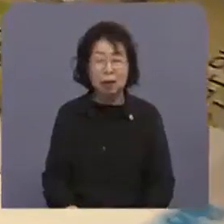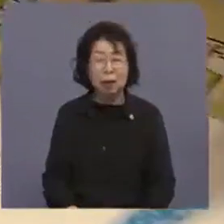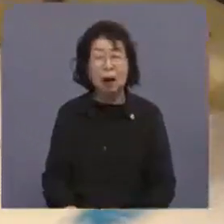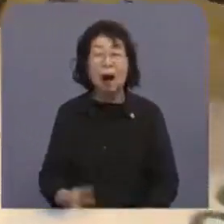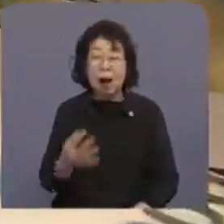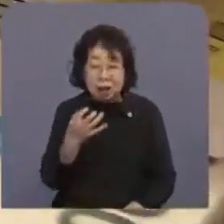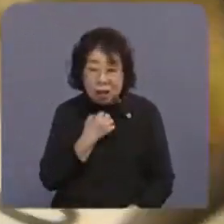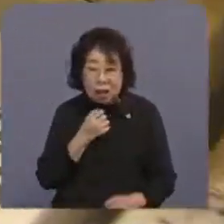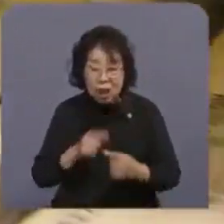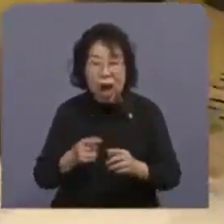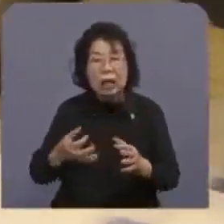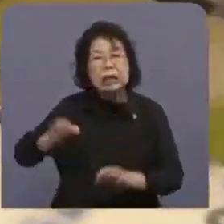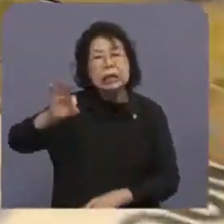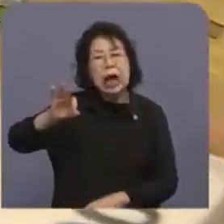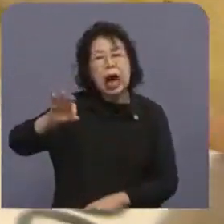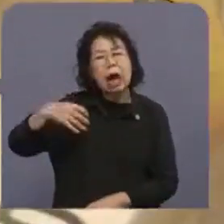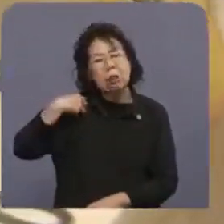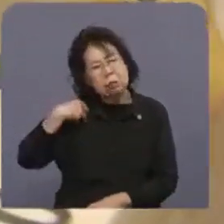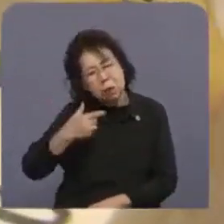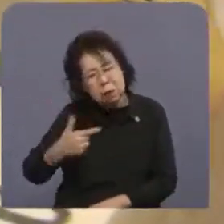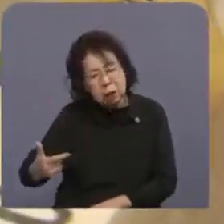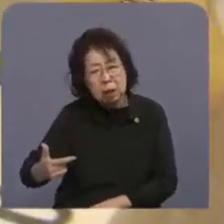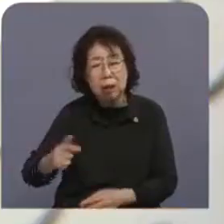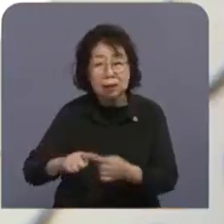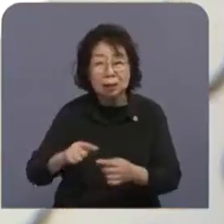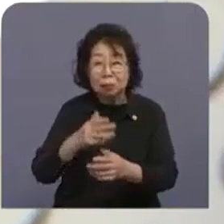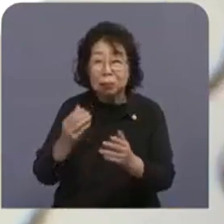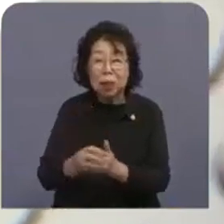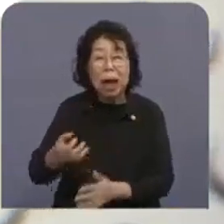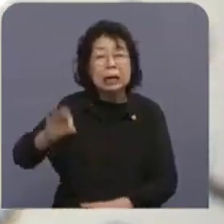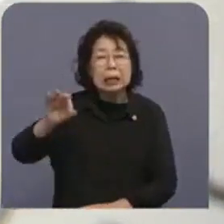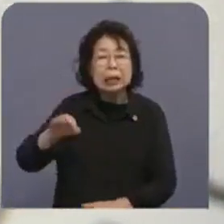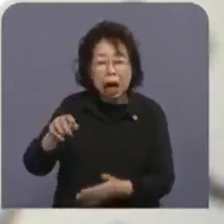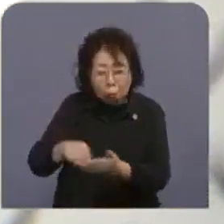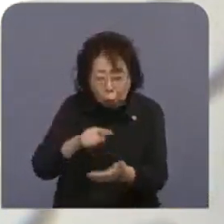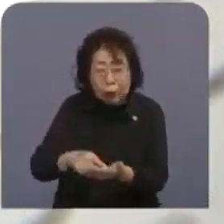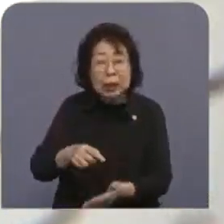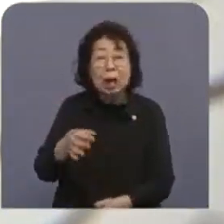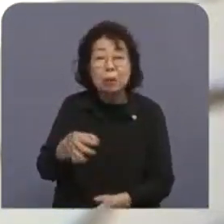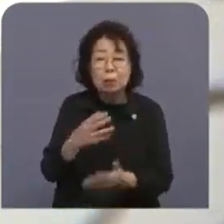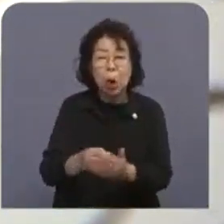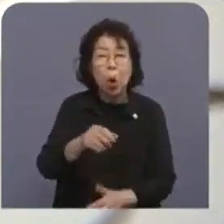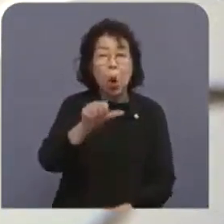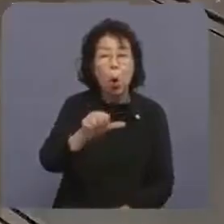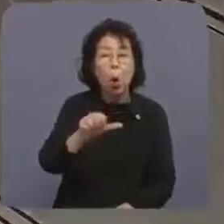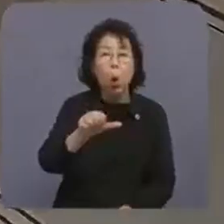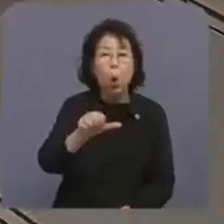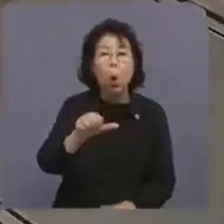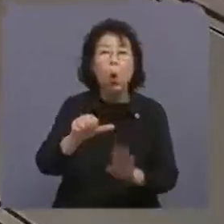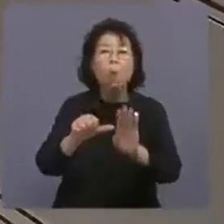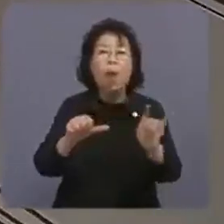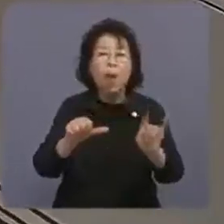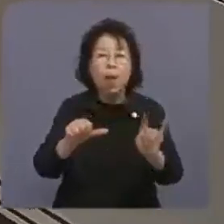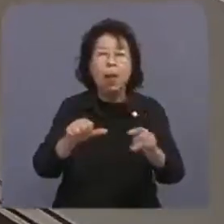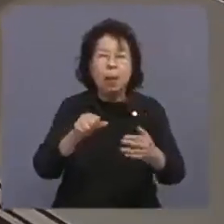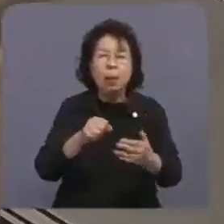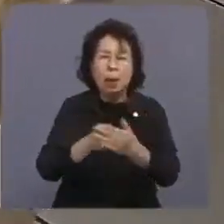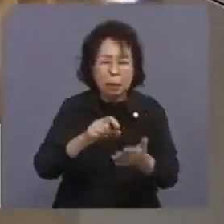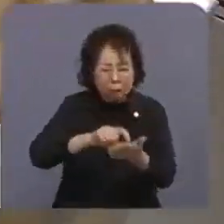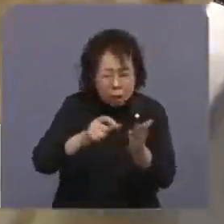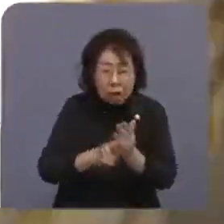이익으로 이자를 감당할 수 있는 능력을 뜻하는 이자보상 배율은 5.1배 달래 적정 수준인